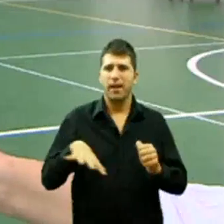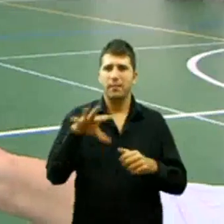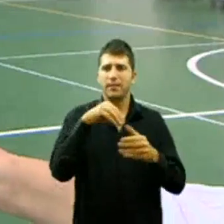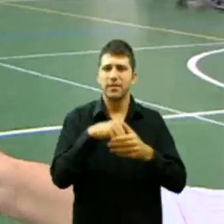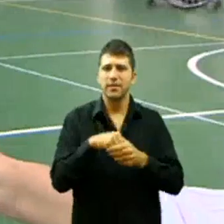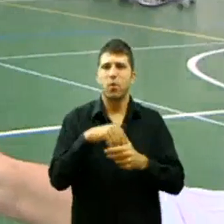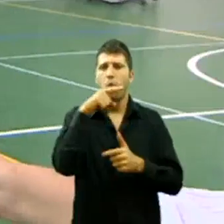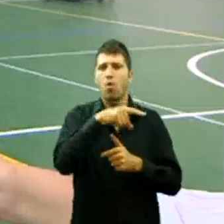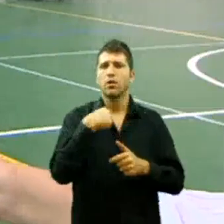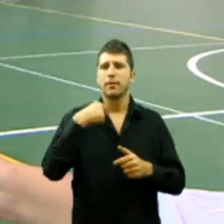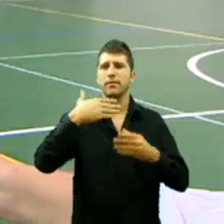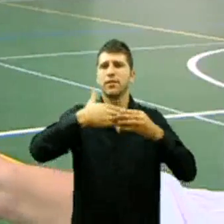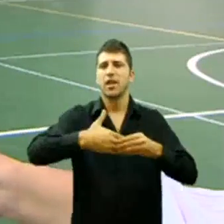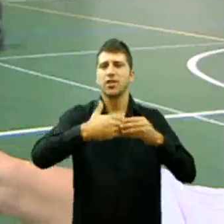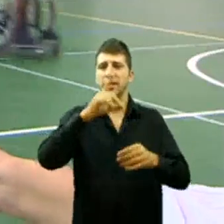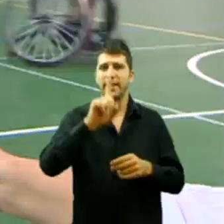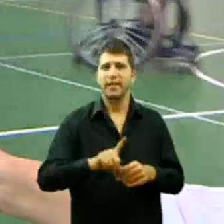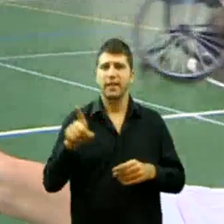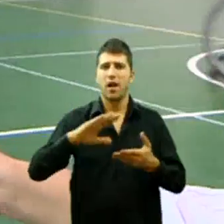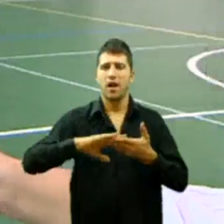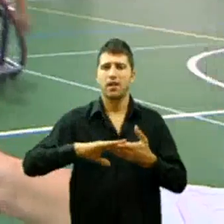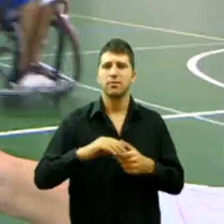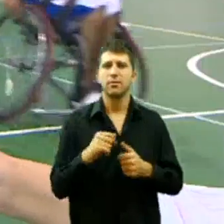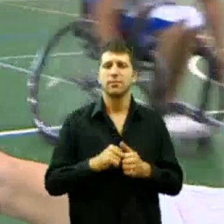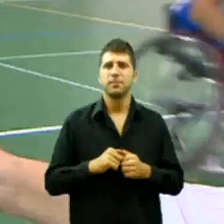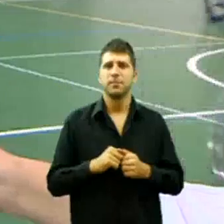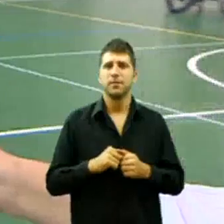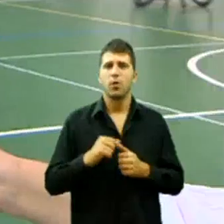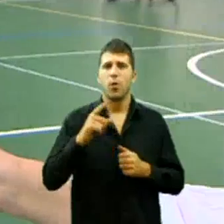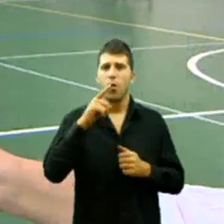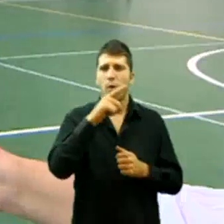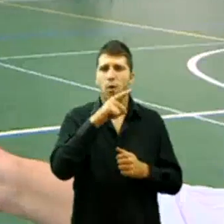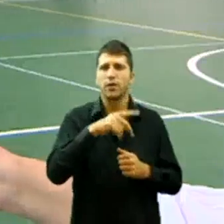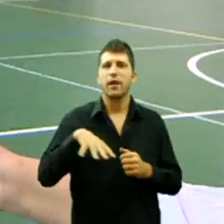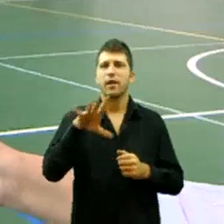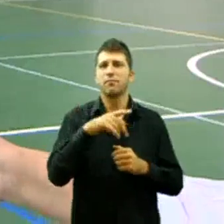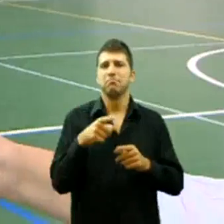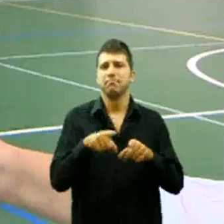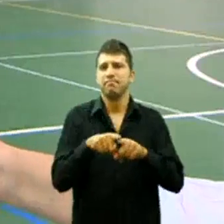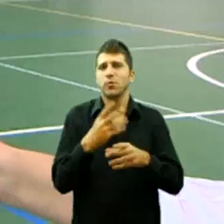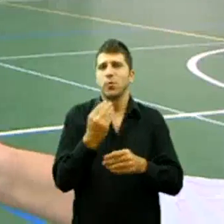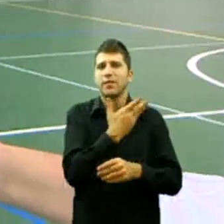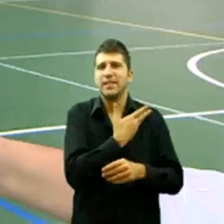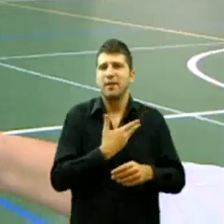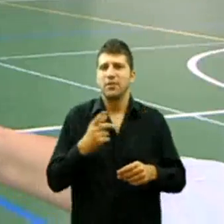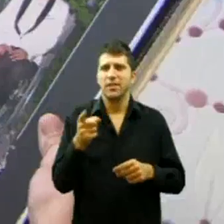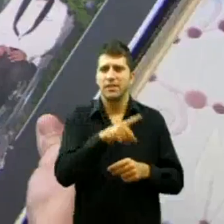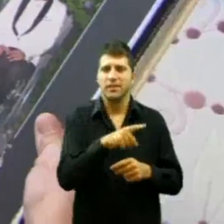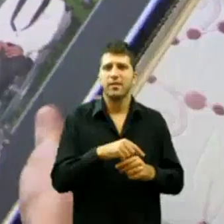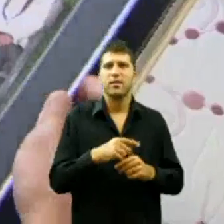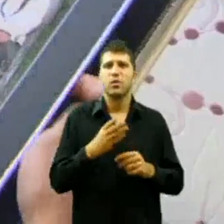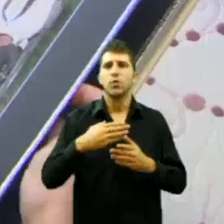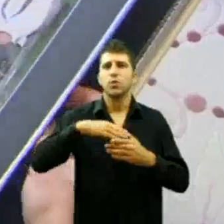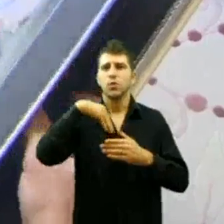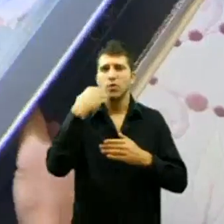Orada tanıştık. İşte orada birbirlerini sevmişler. Ondan sonra işte bundan